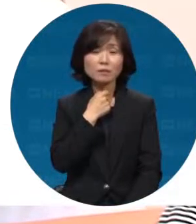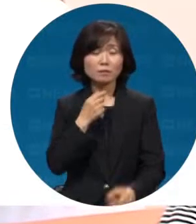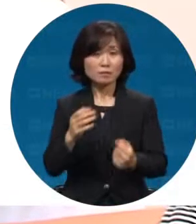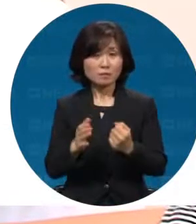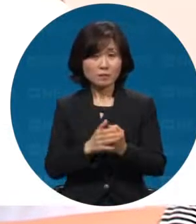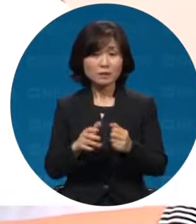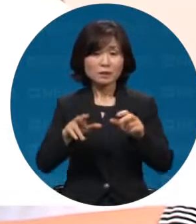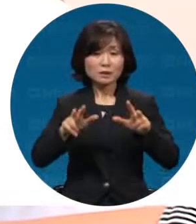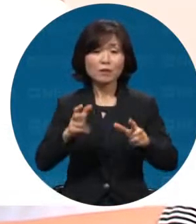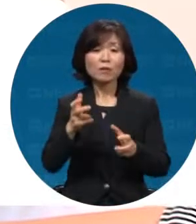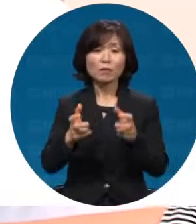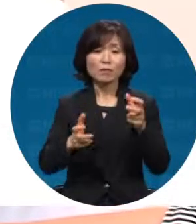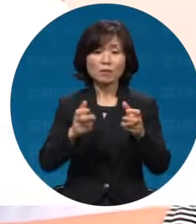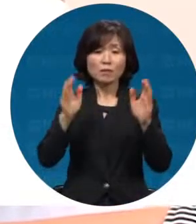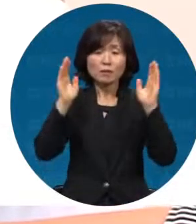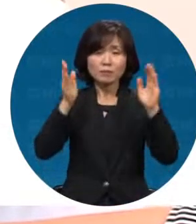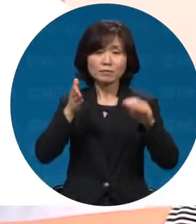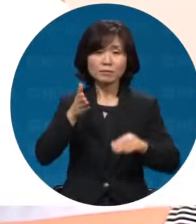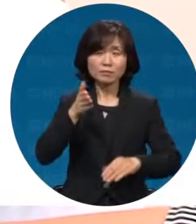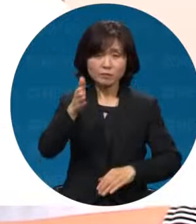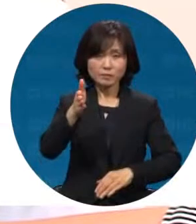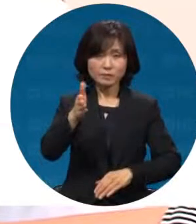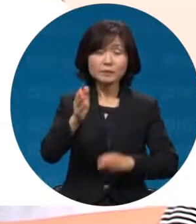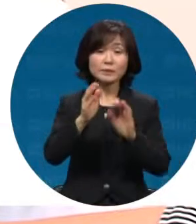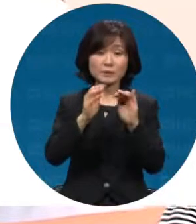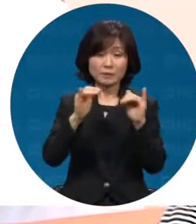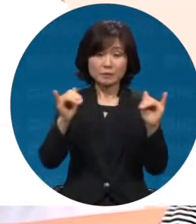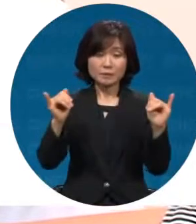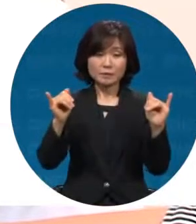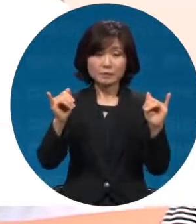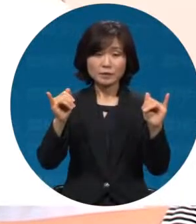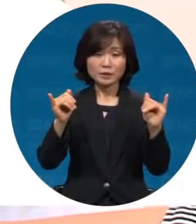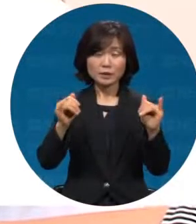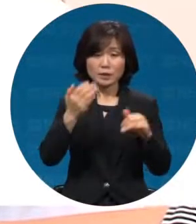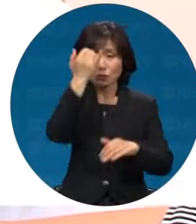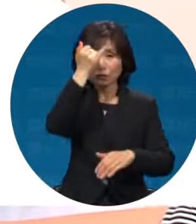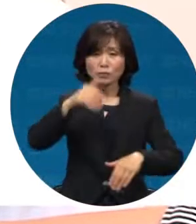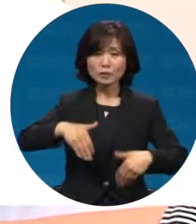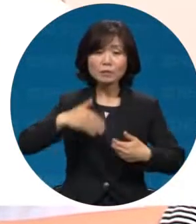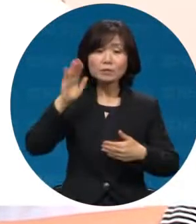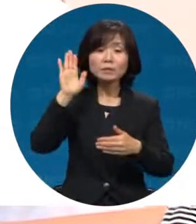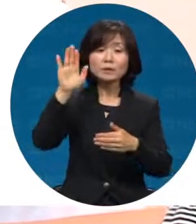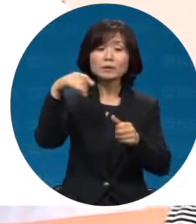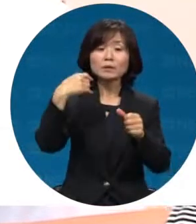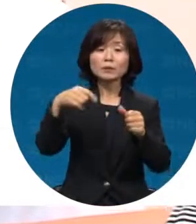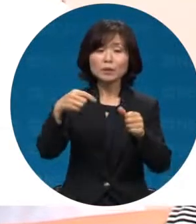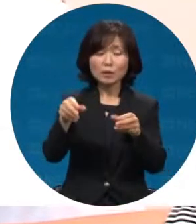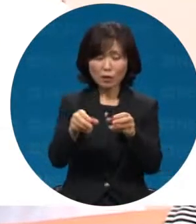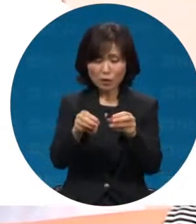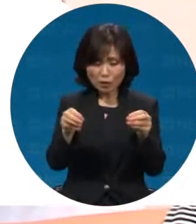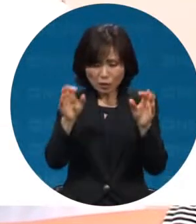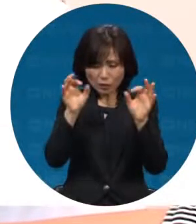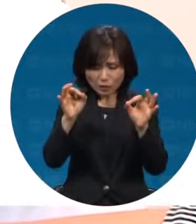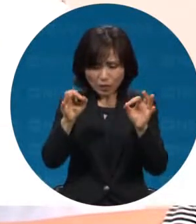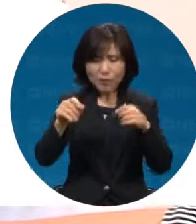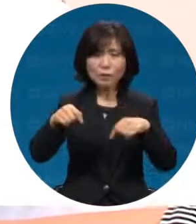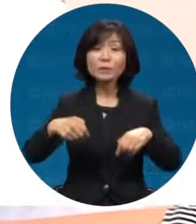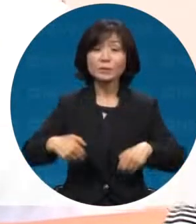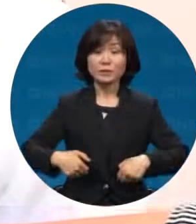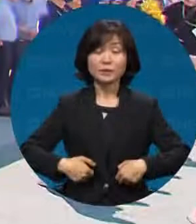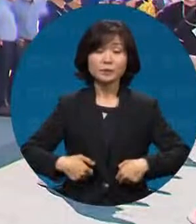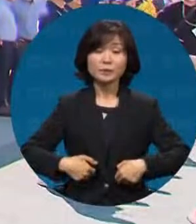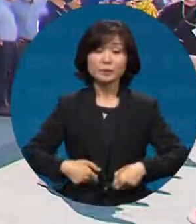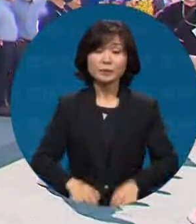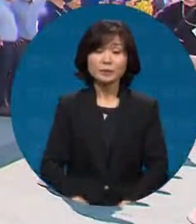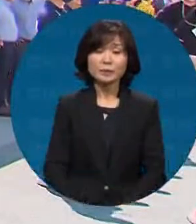이제는 공학을 전공한 사람이 충남의 미래 교육을 들여다볼 때가 되지 않았나